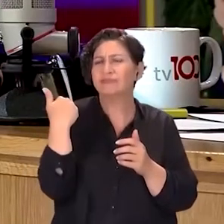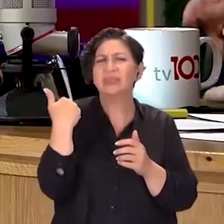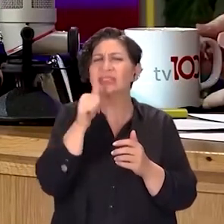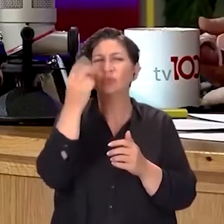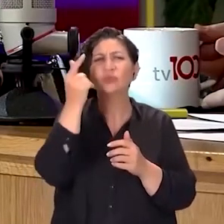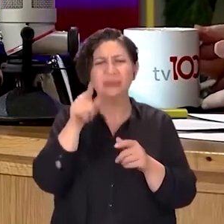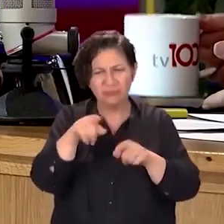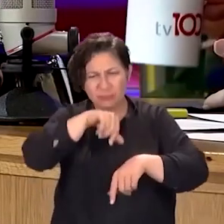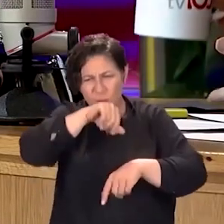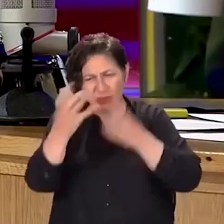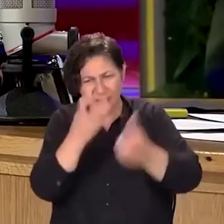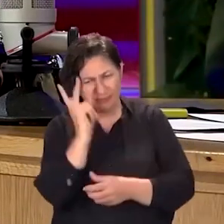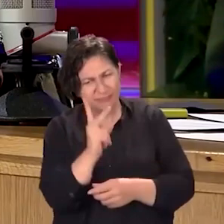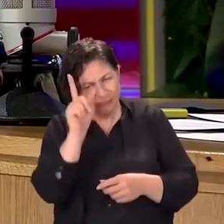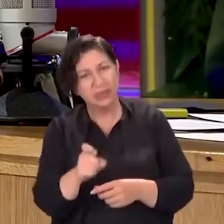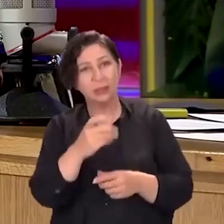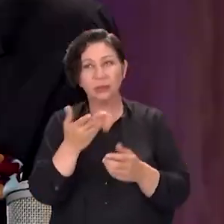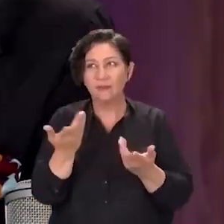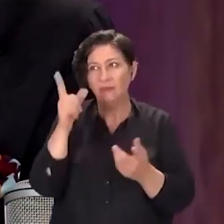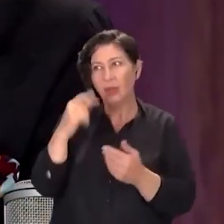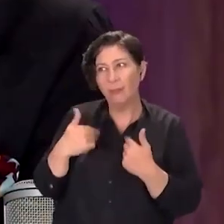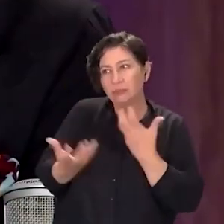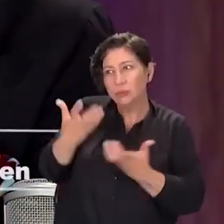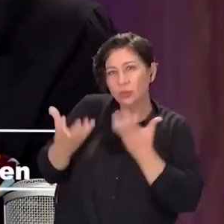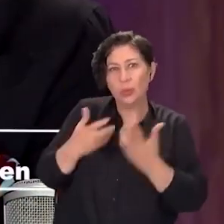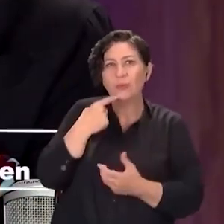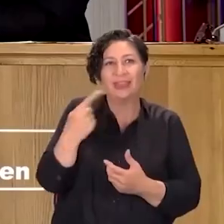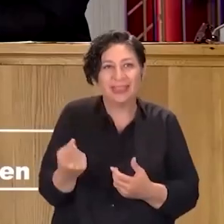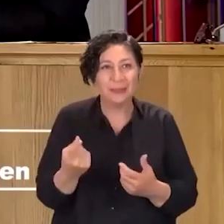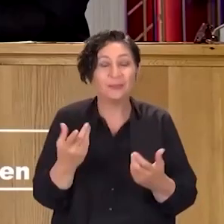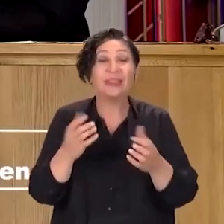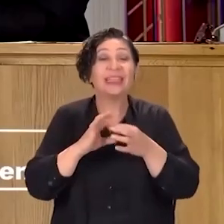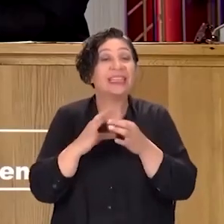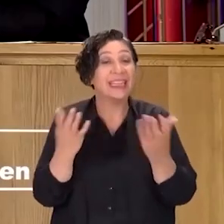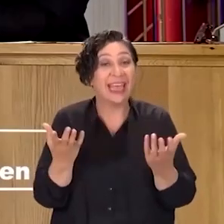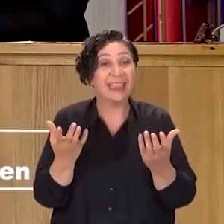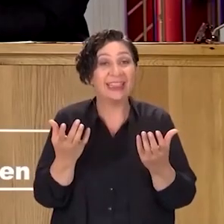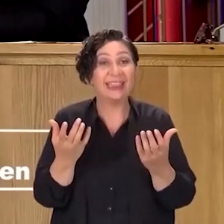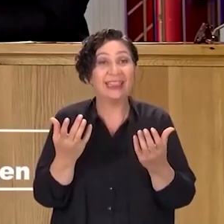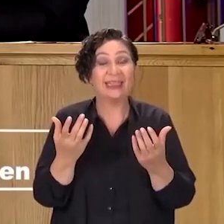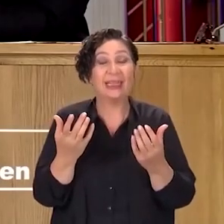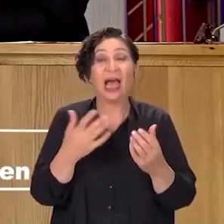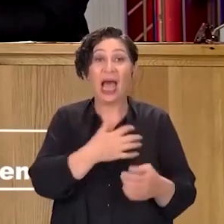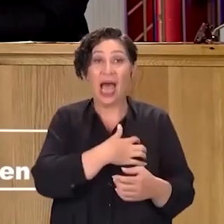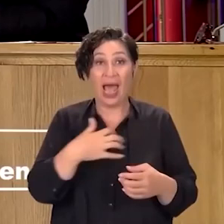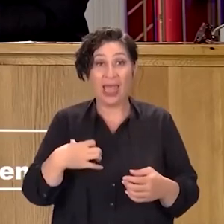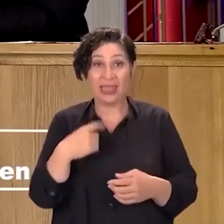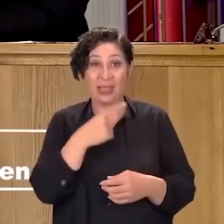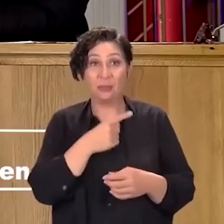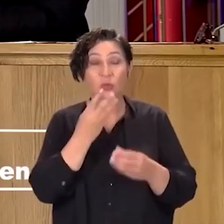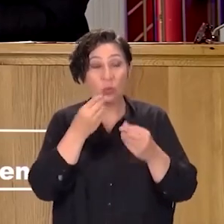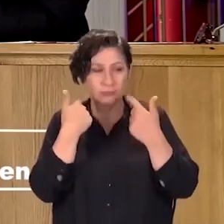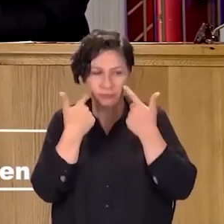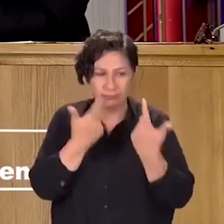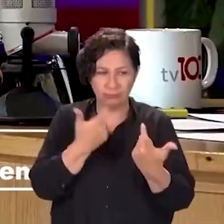unutmuyorum. Bunları sen mi yapıyorsun dedim. Evet. Vallahi ben yapıyorum dedim. Evet. Çünkü annemi çok